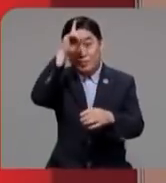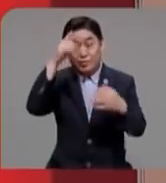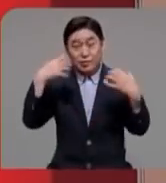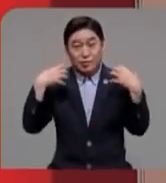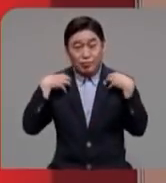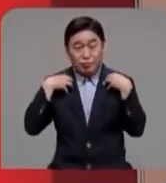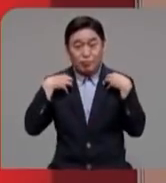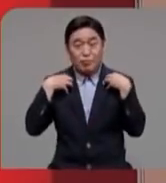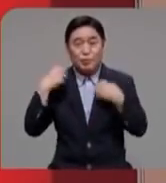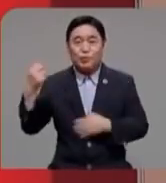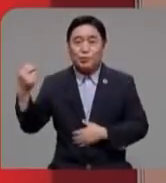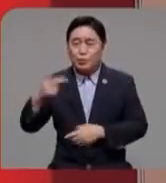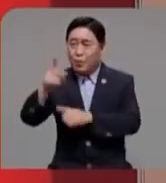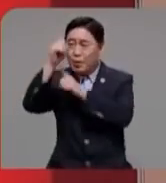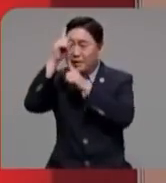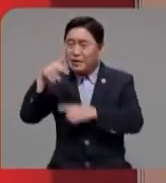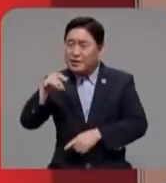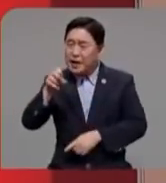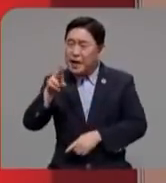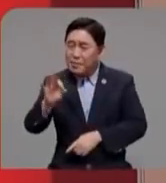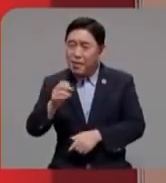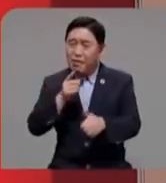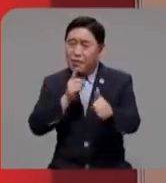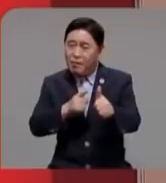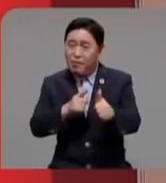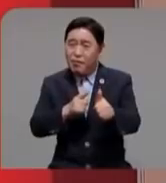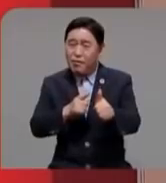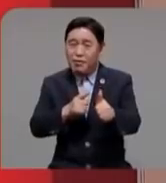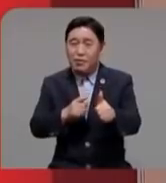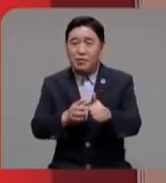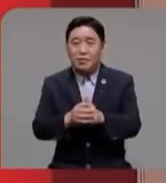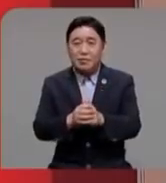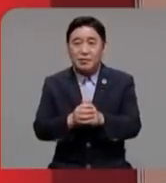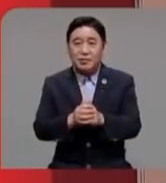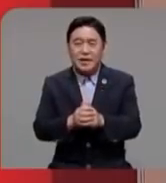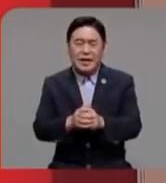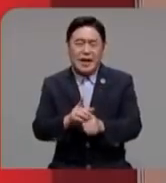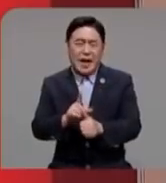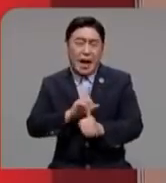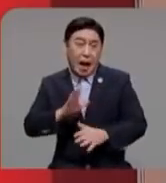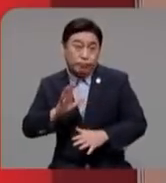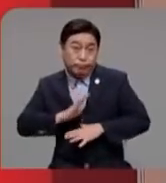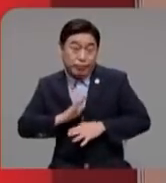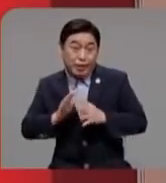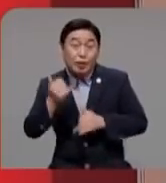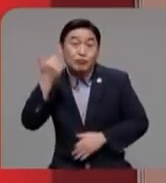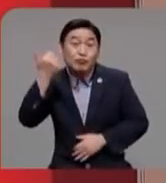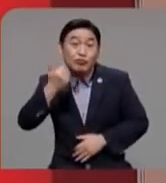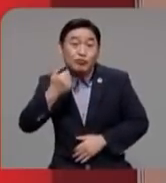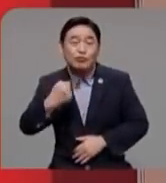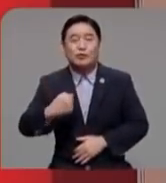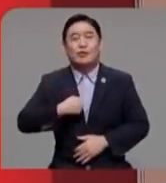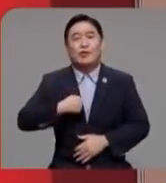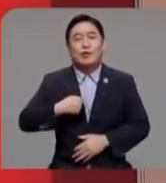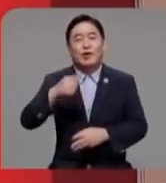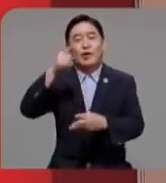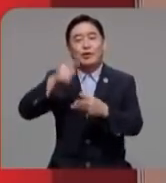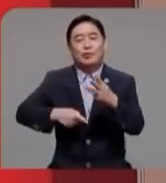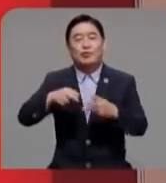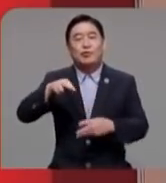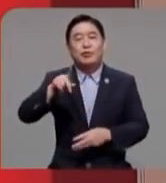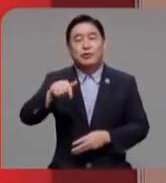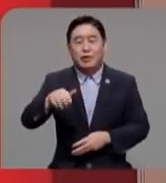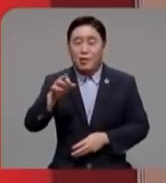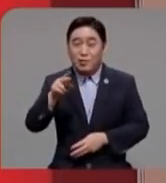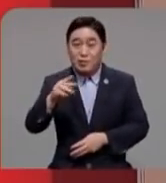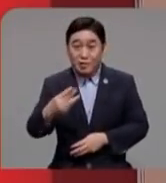정권 또 이재명 후보 측에서 가장 두려워하는 사람이 바로 저